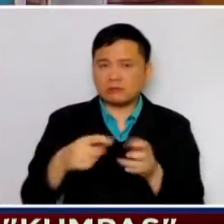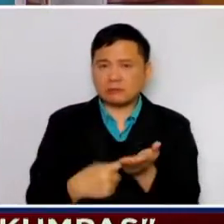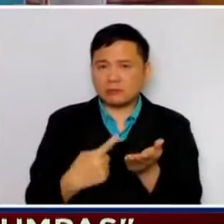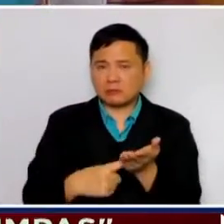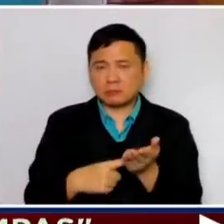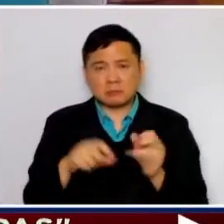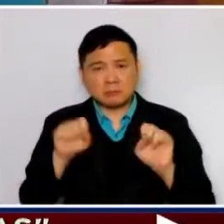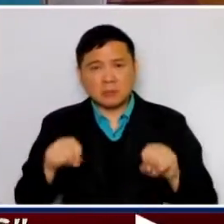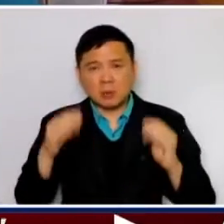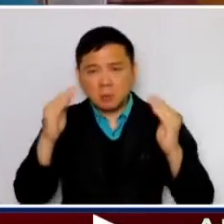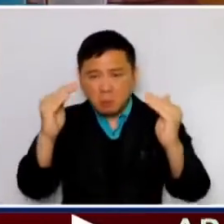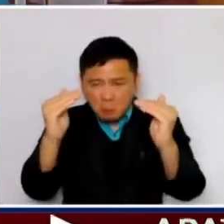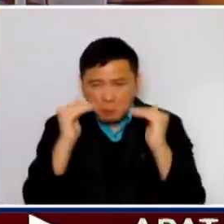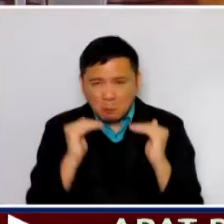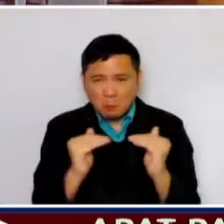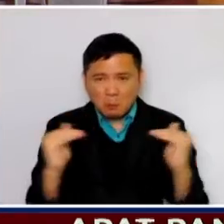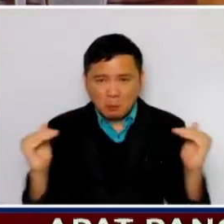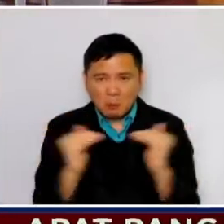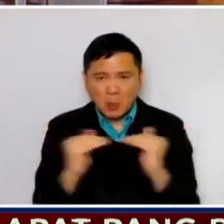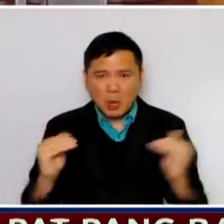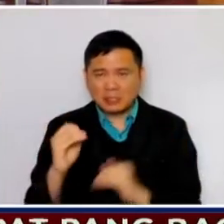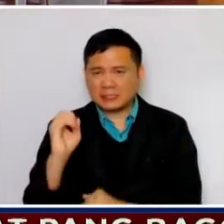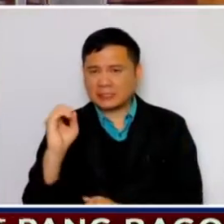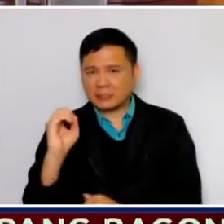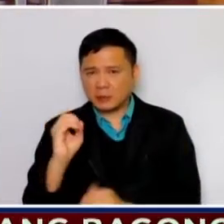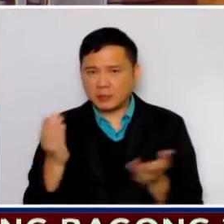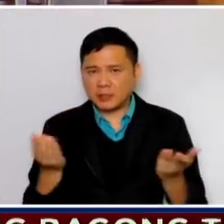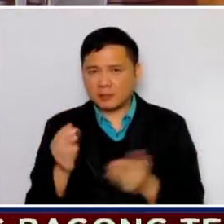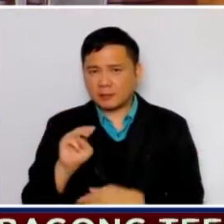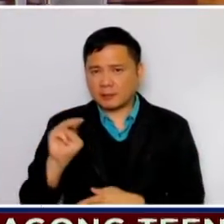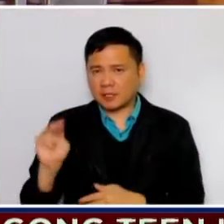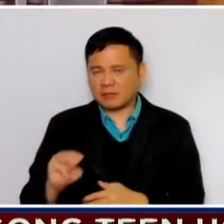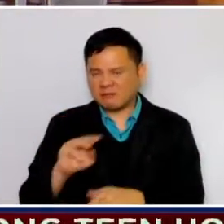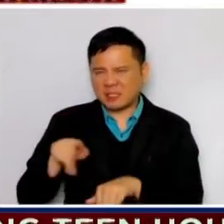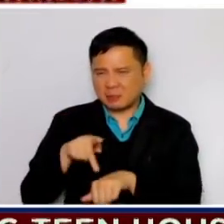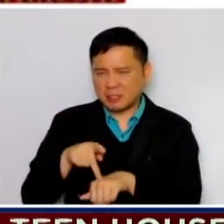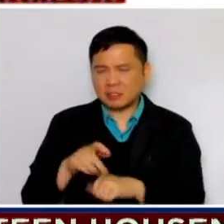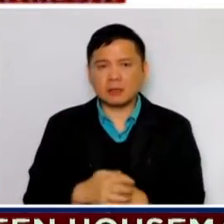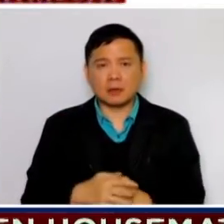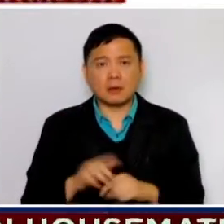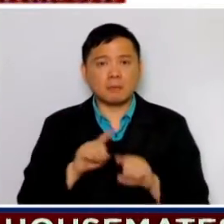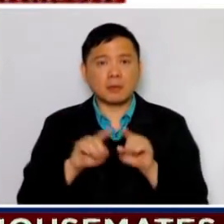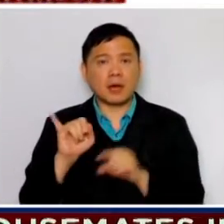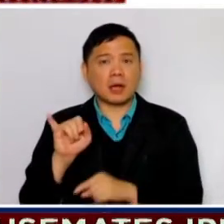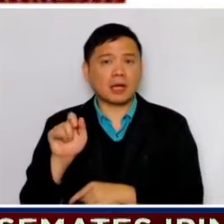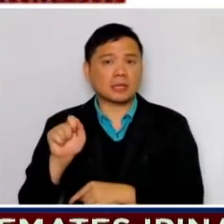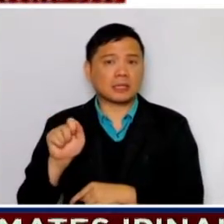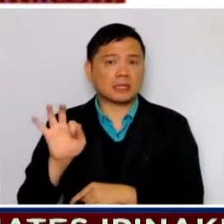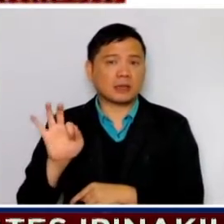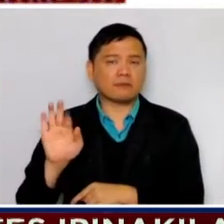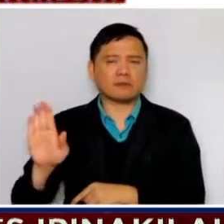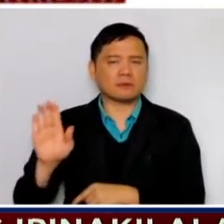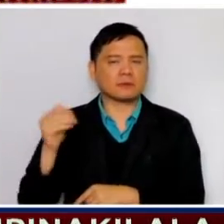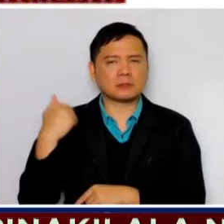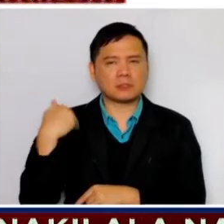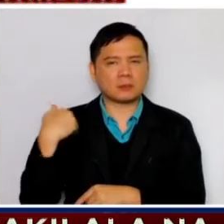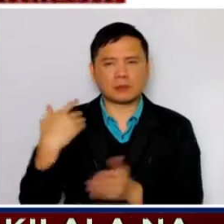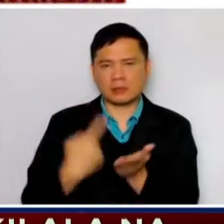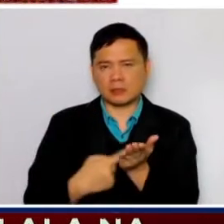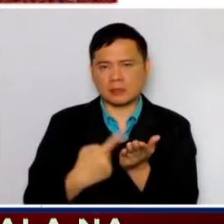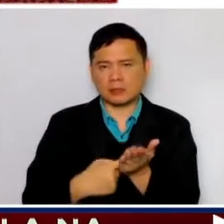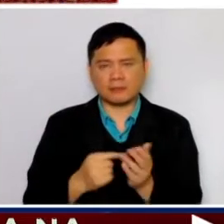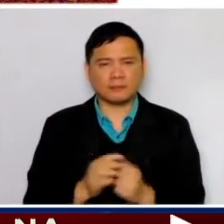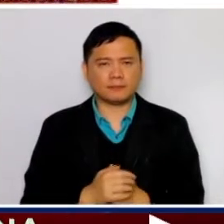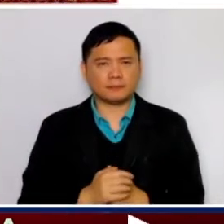bansa. Pero ayon kay Duque, hindi pa ito napag-uusapan sa IATF. Ano ba ang mga elements ng